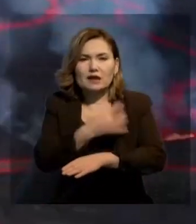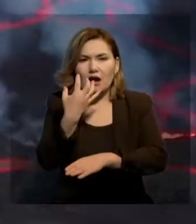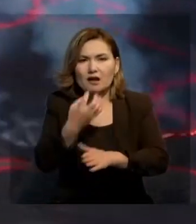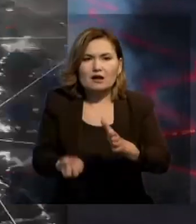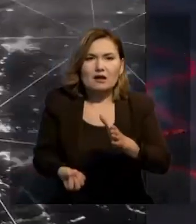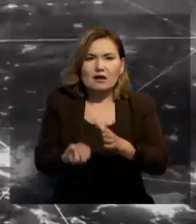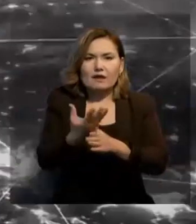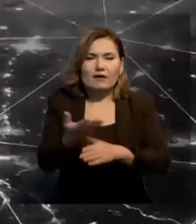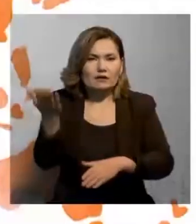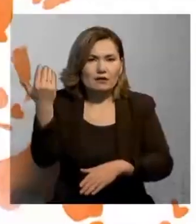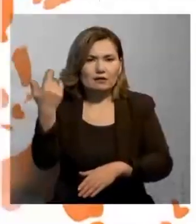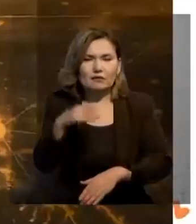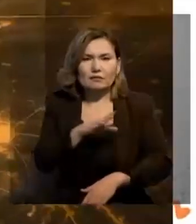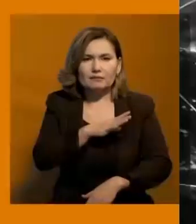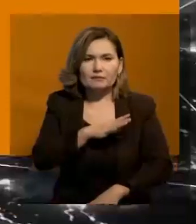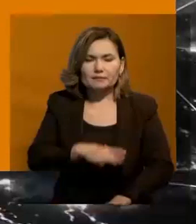екен.